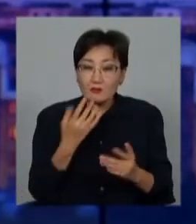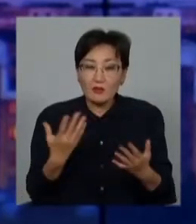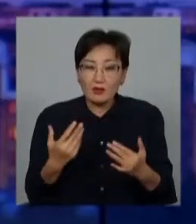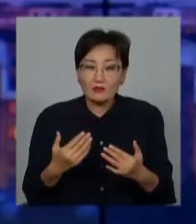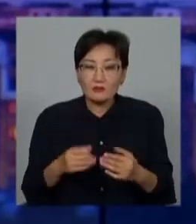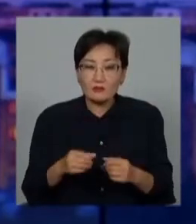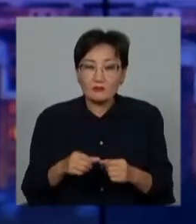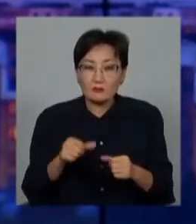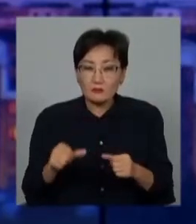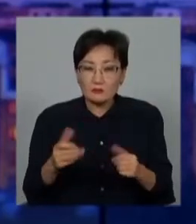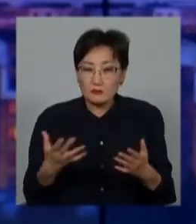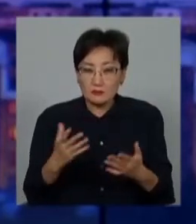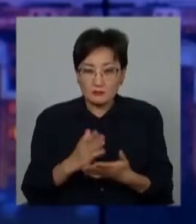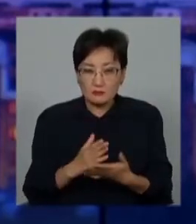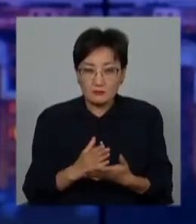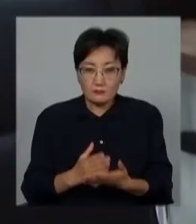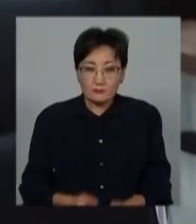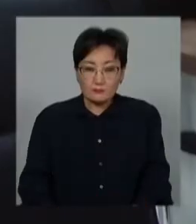бар? Мерей Байет анықтап көрді.